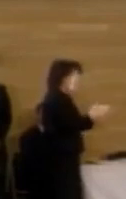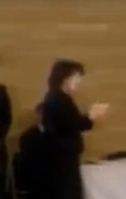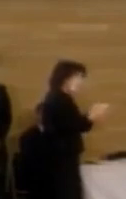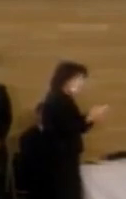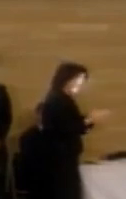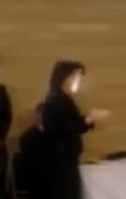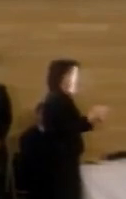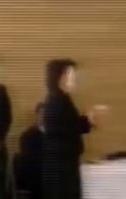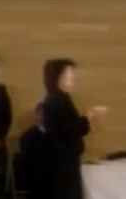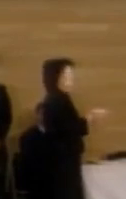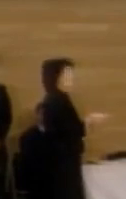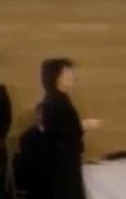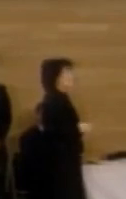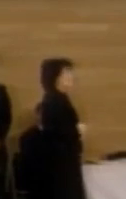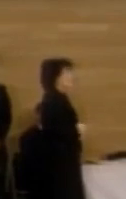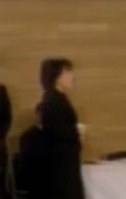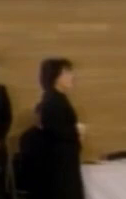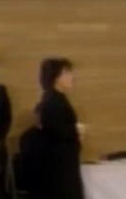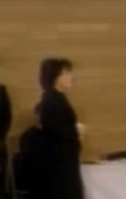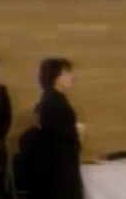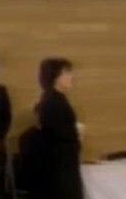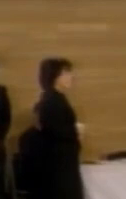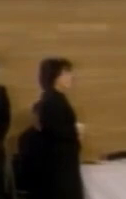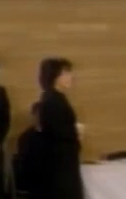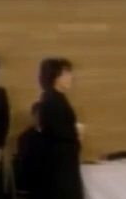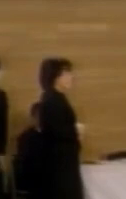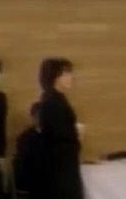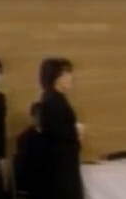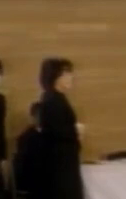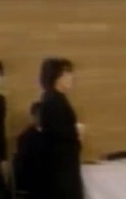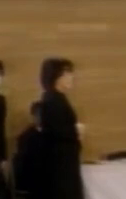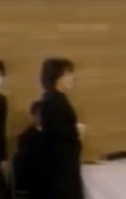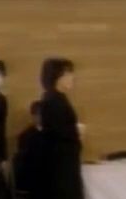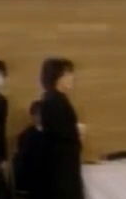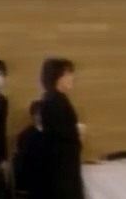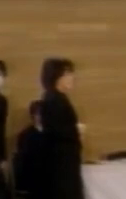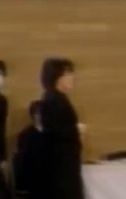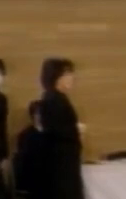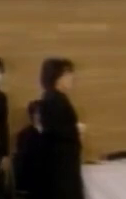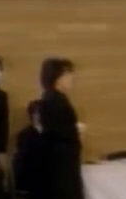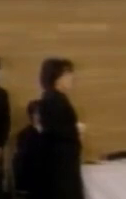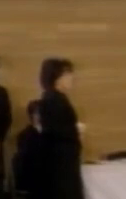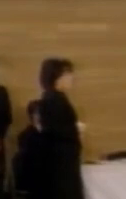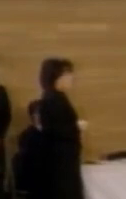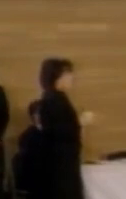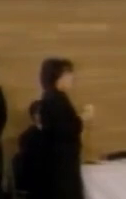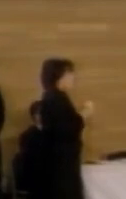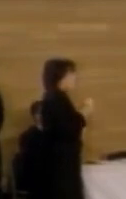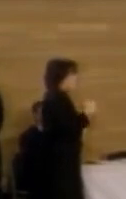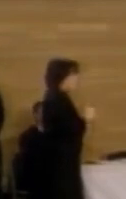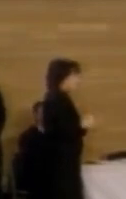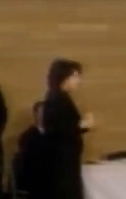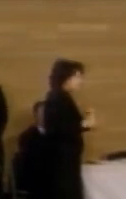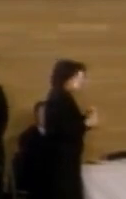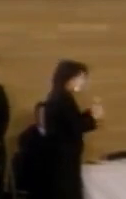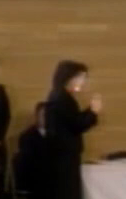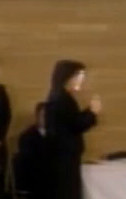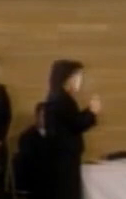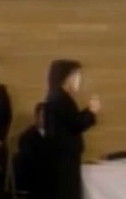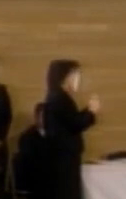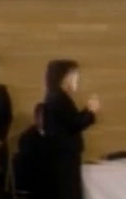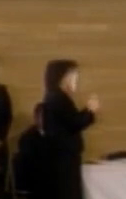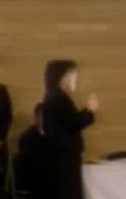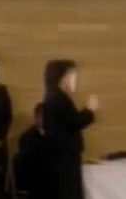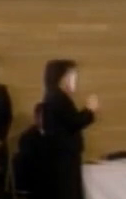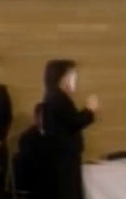見されました。あの日、もう少し早く避難を始めていれば二人